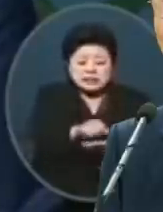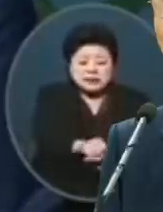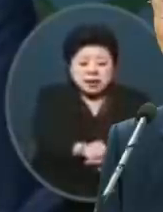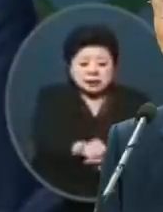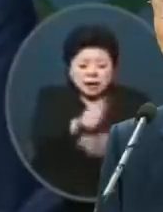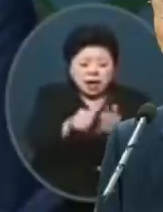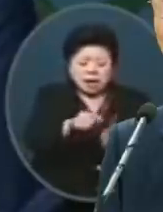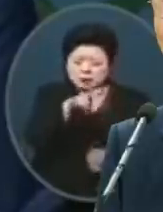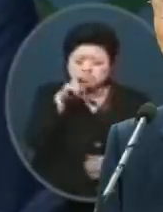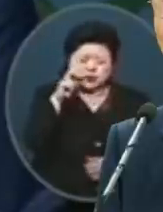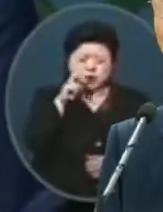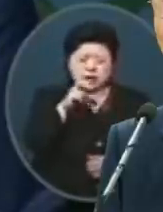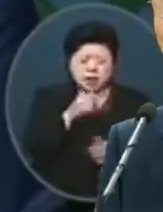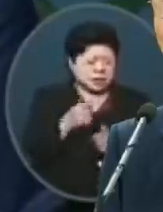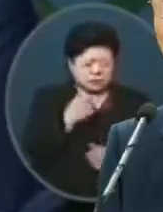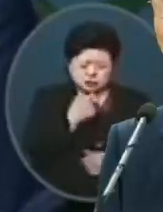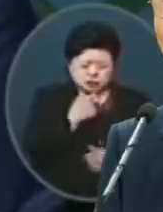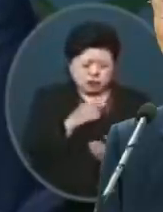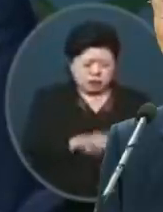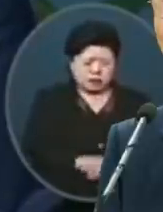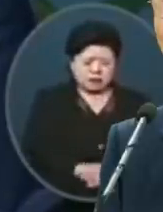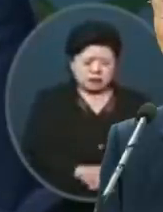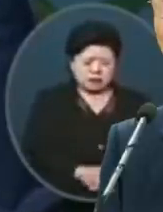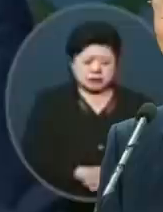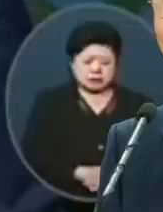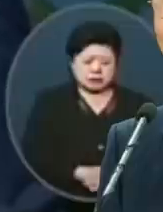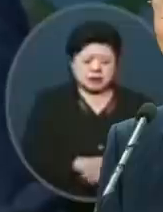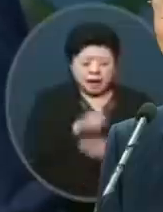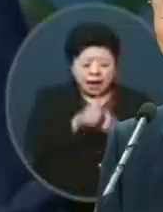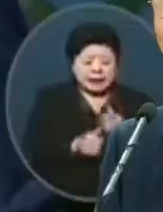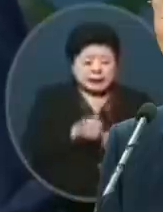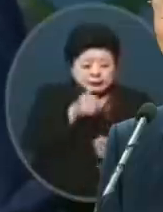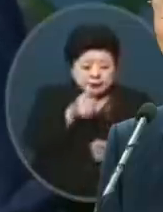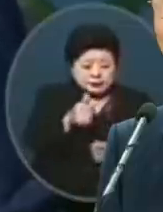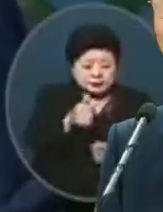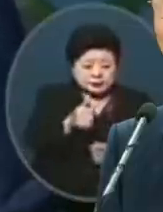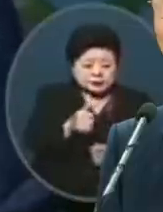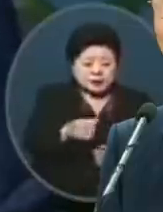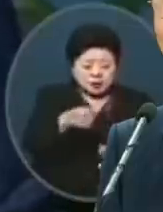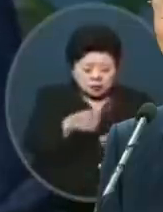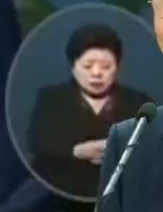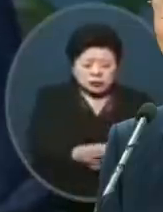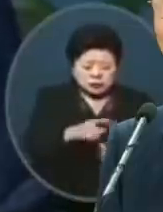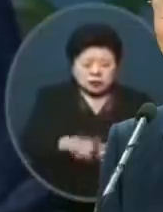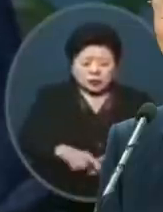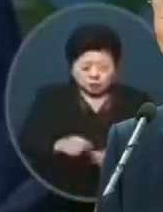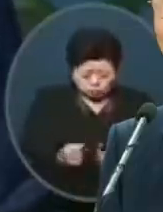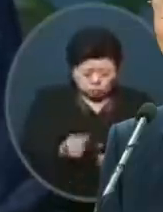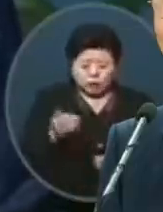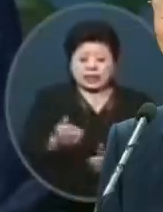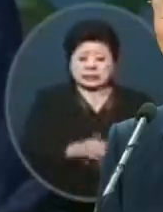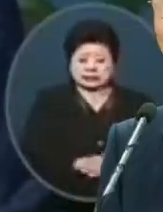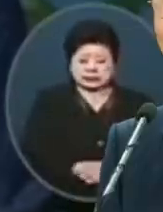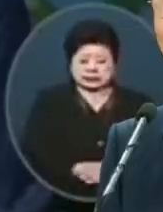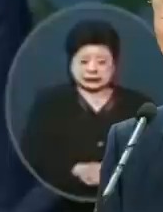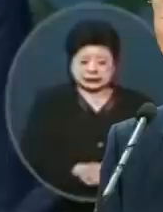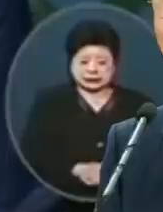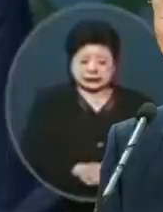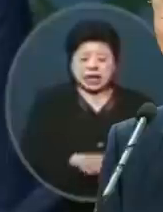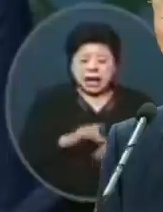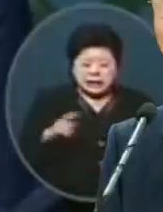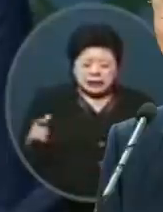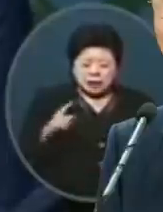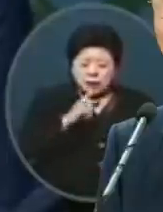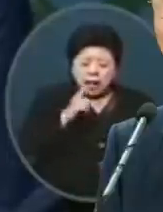침노를 엄청나게 미워하시는 것입니다. 하나님이 이렇다 하면 그런 줄 알아야 됩니다. 그렇지